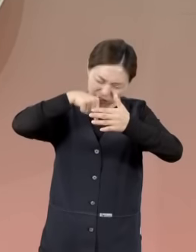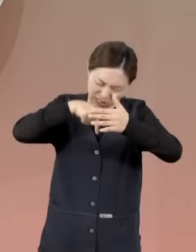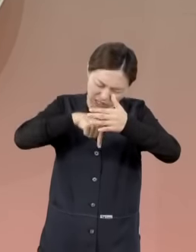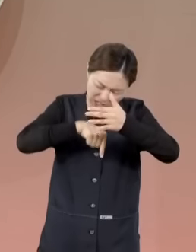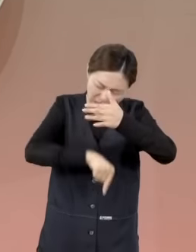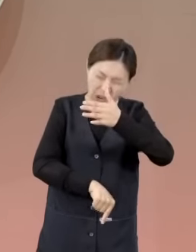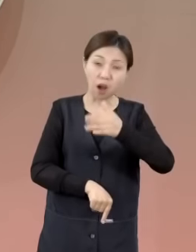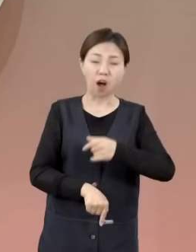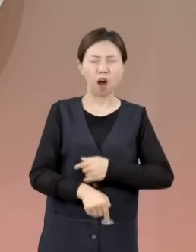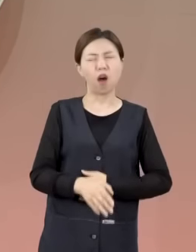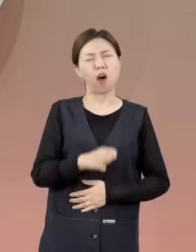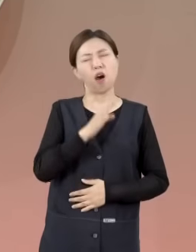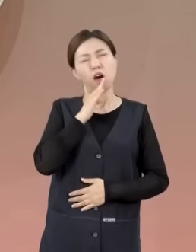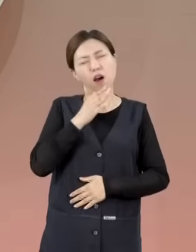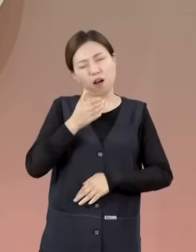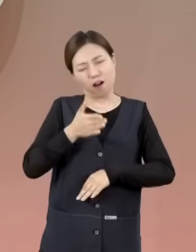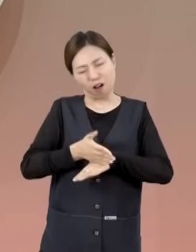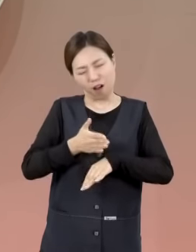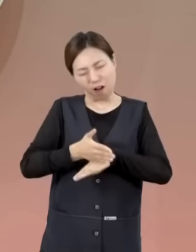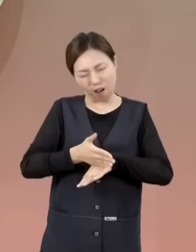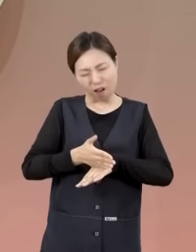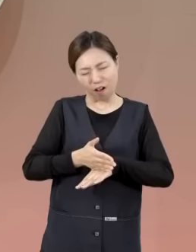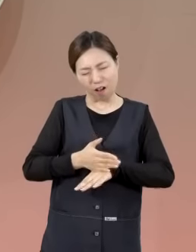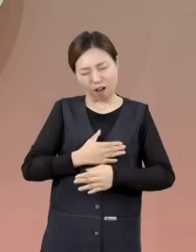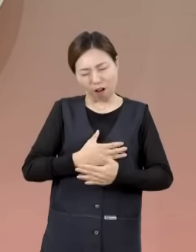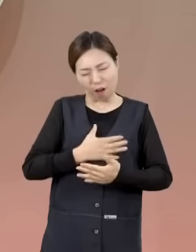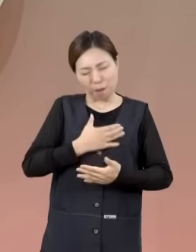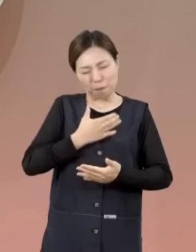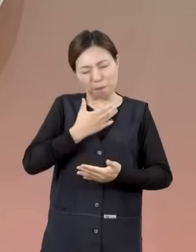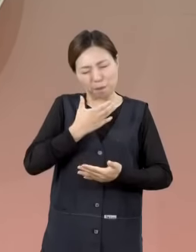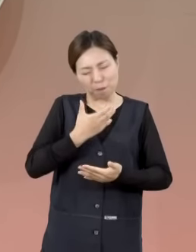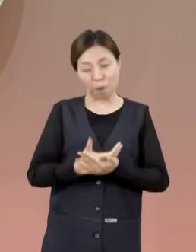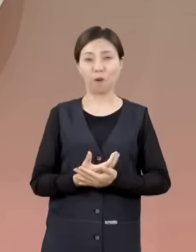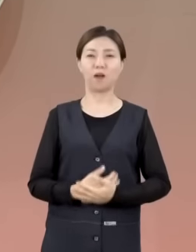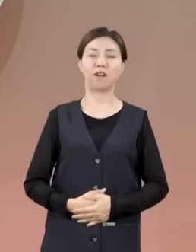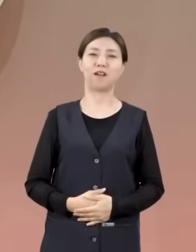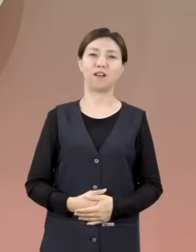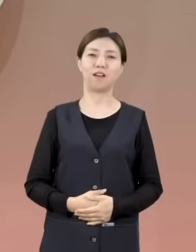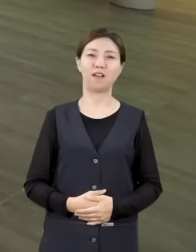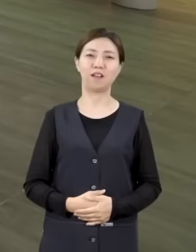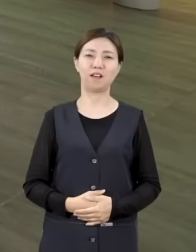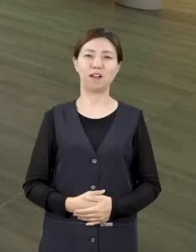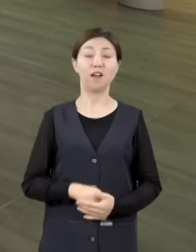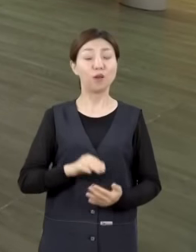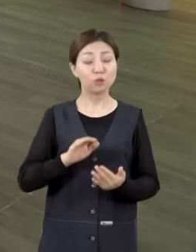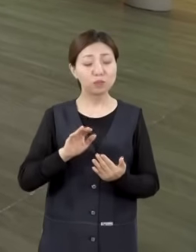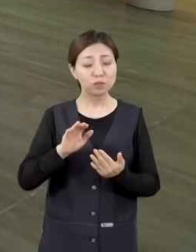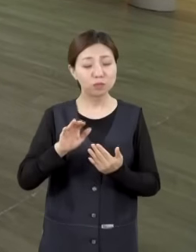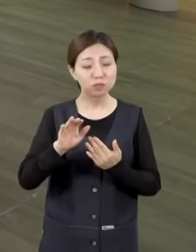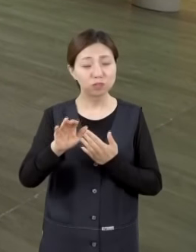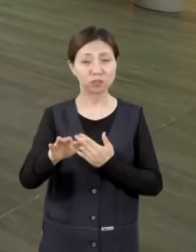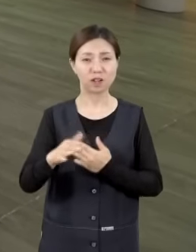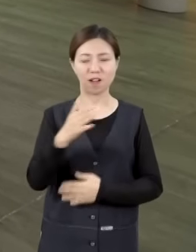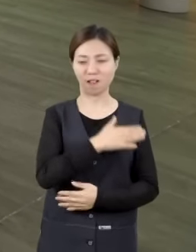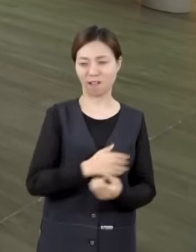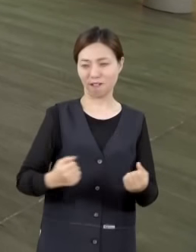거구나 가슴 깊은 곳에서 감사의 마음이 벅차 올랐다고